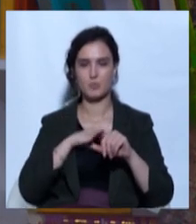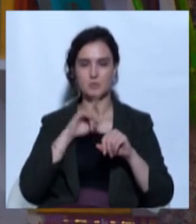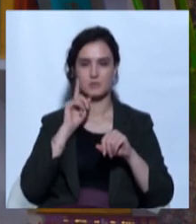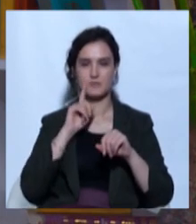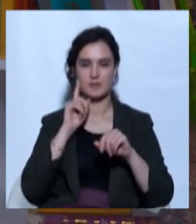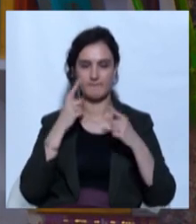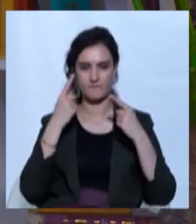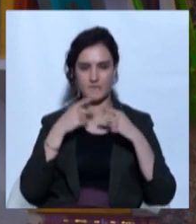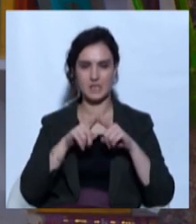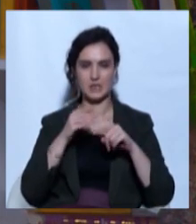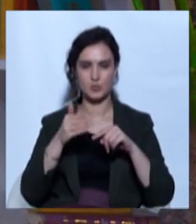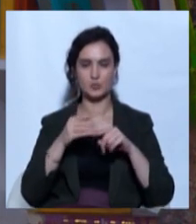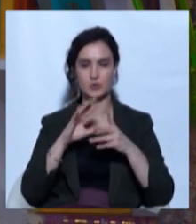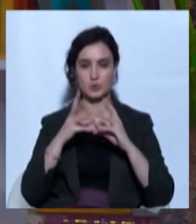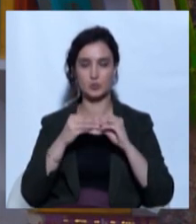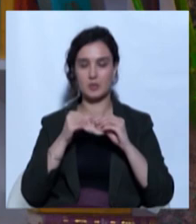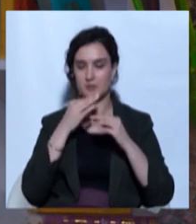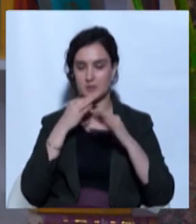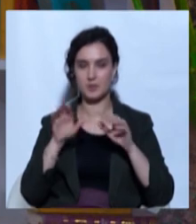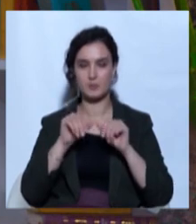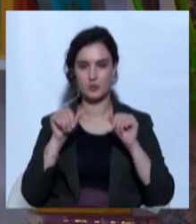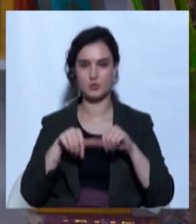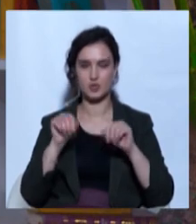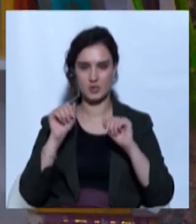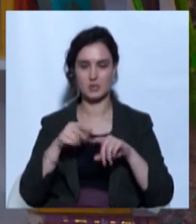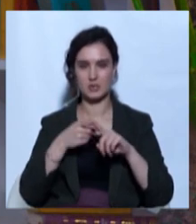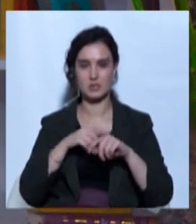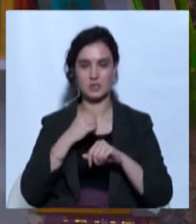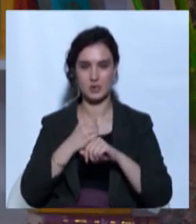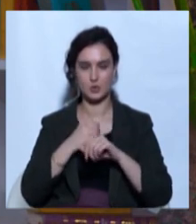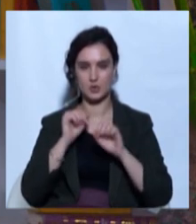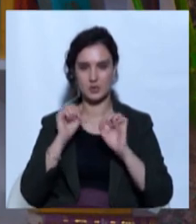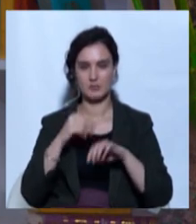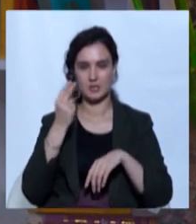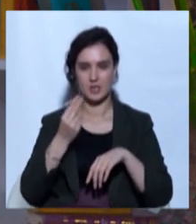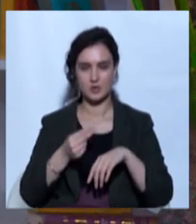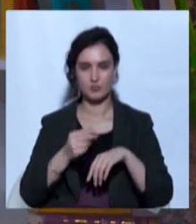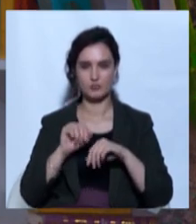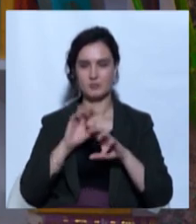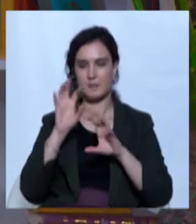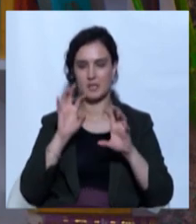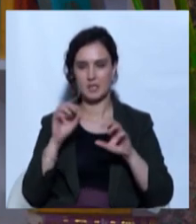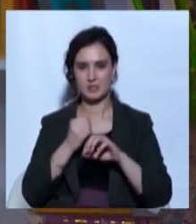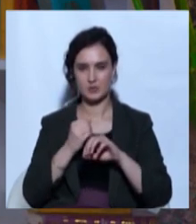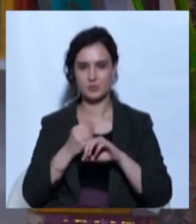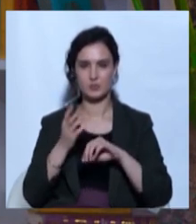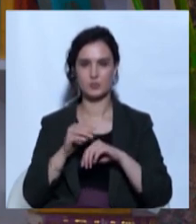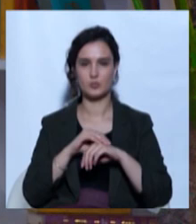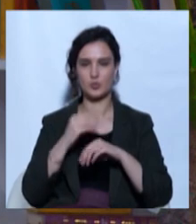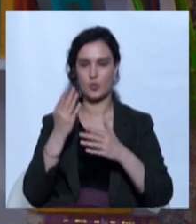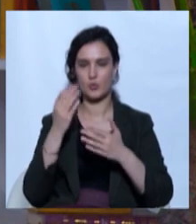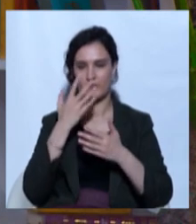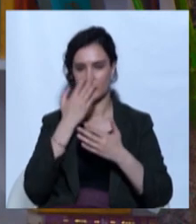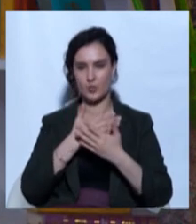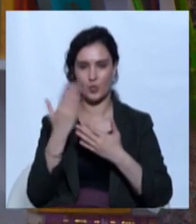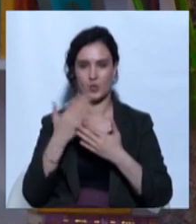მწვანე არქიტექტურა. სხვა შორს ნებისმიერი ფორმით შეგიძლიათ ეს გააკეთოთ, შეგიძლიათ დახატოთ, აპლიკაცია გააკეთოთ, კოლაჟი